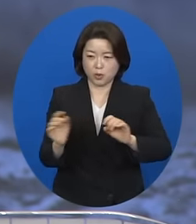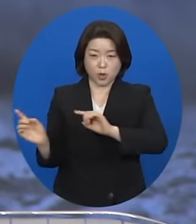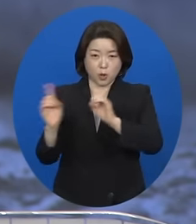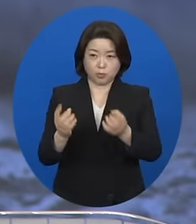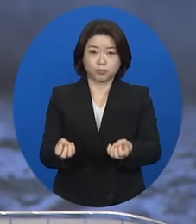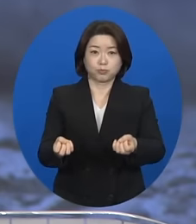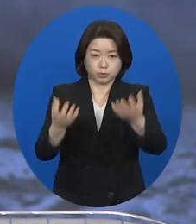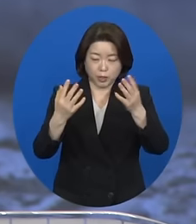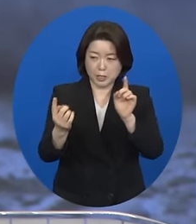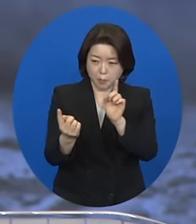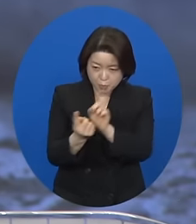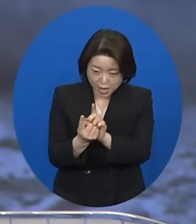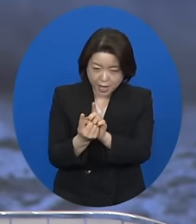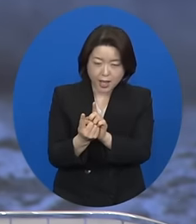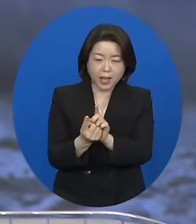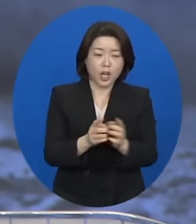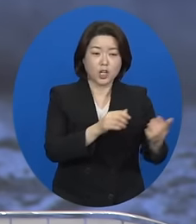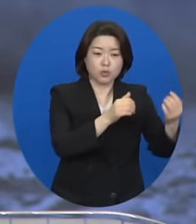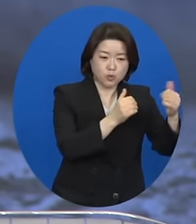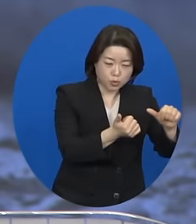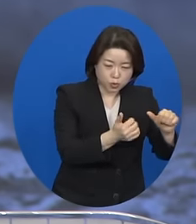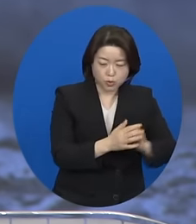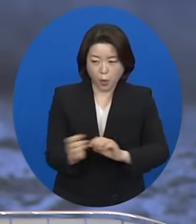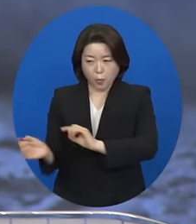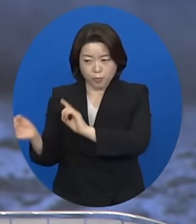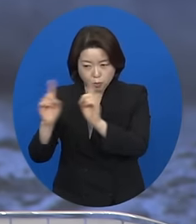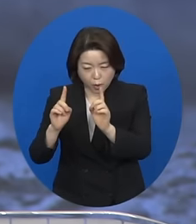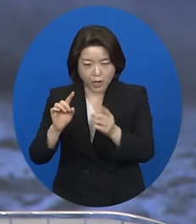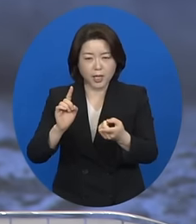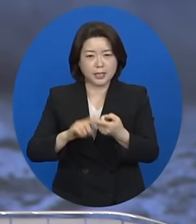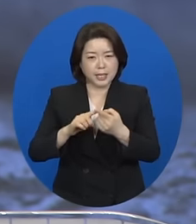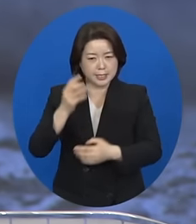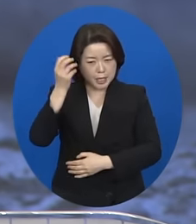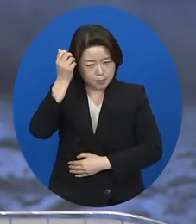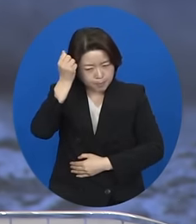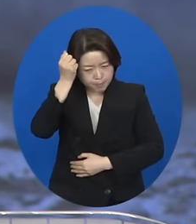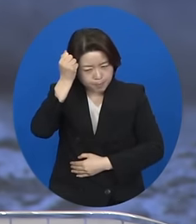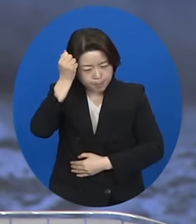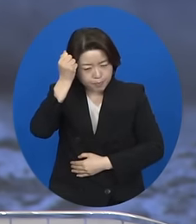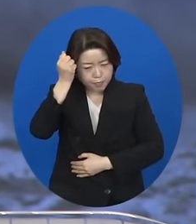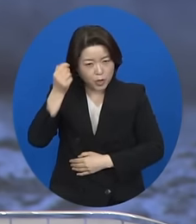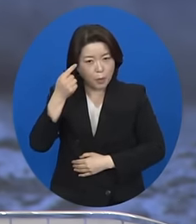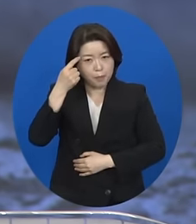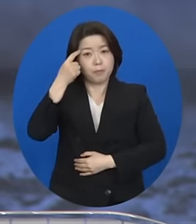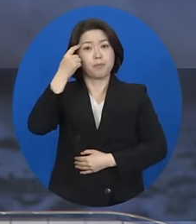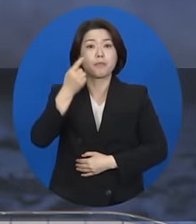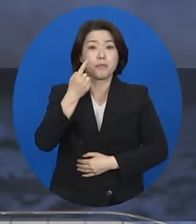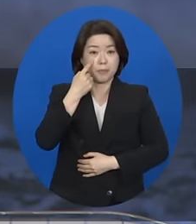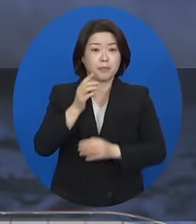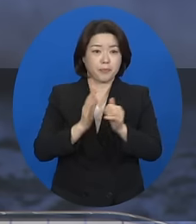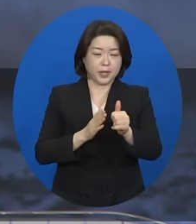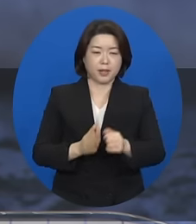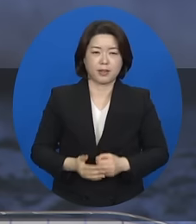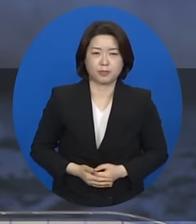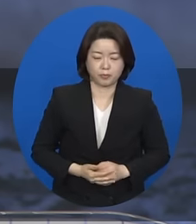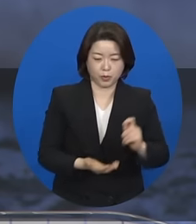맞이하면서 죽음과 부활에 대한 메시지를가 했으면 좋겠습니다 고린도전서 15장